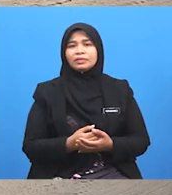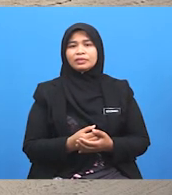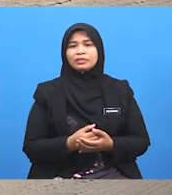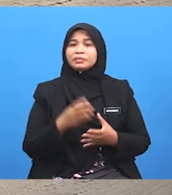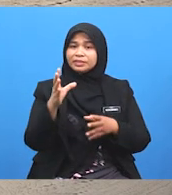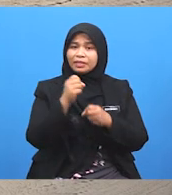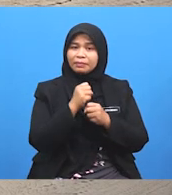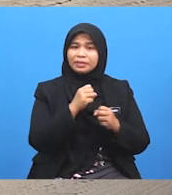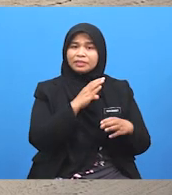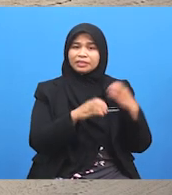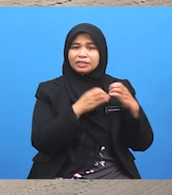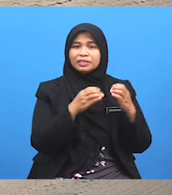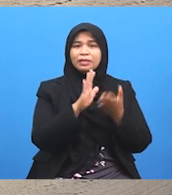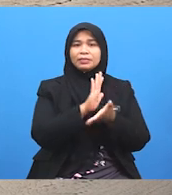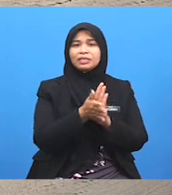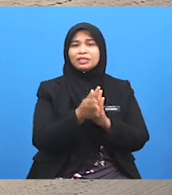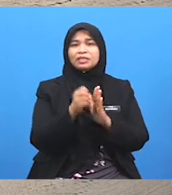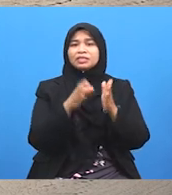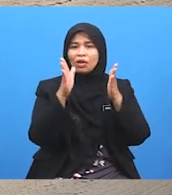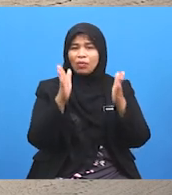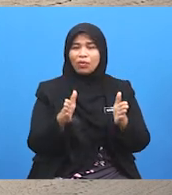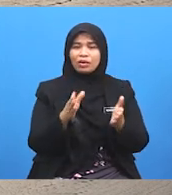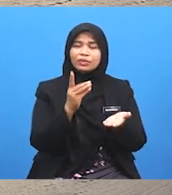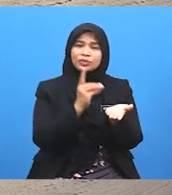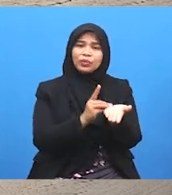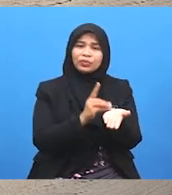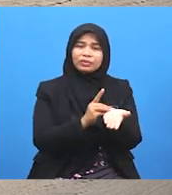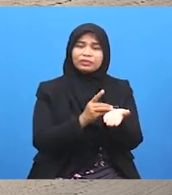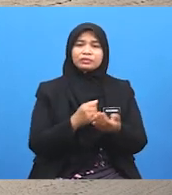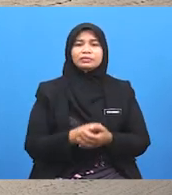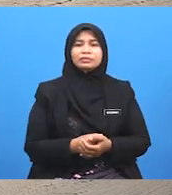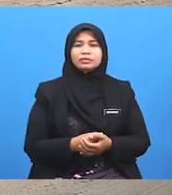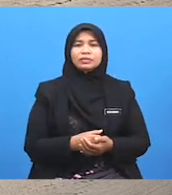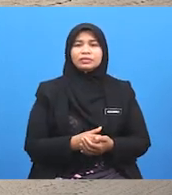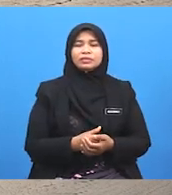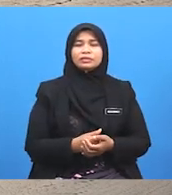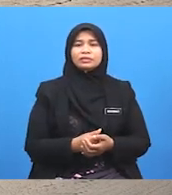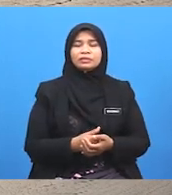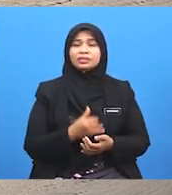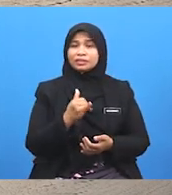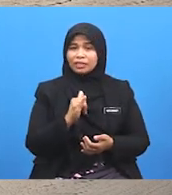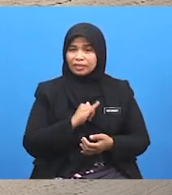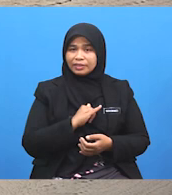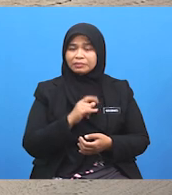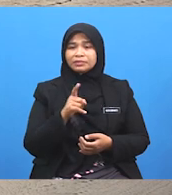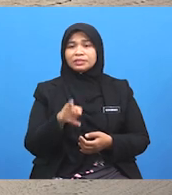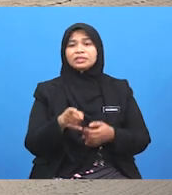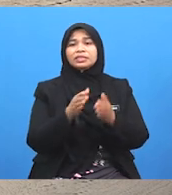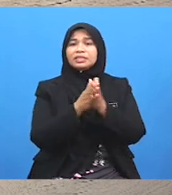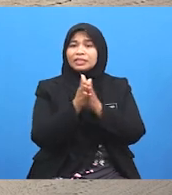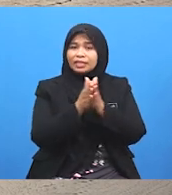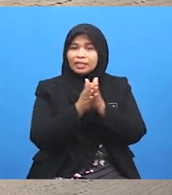Mencapai cita-citanya menjadi seorang doktor. cadangannya,